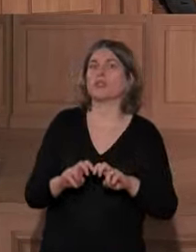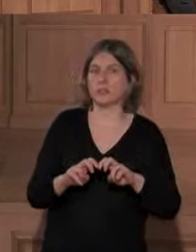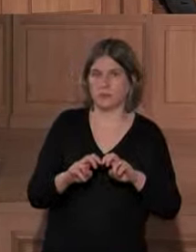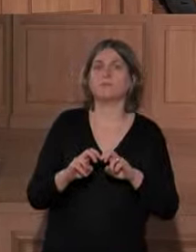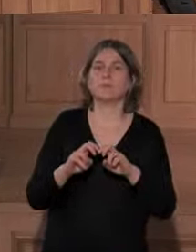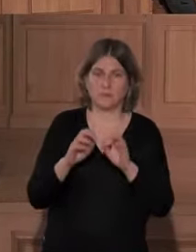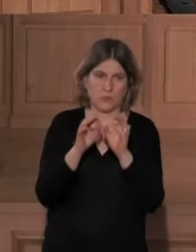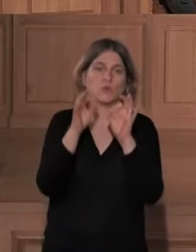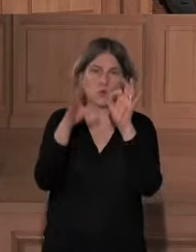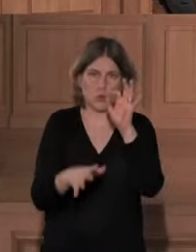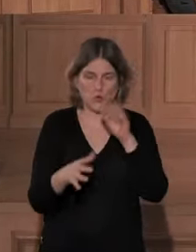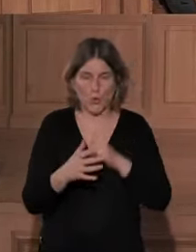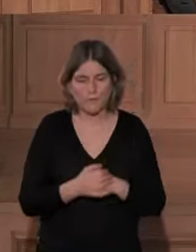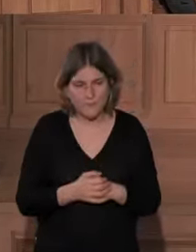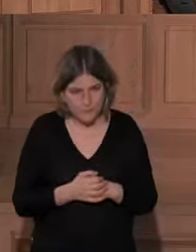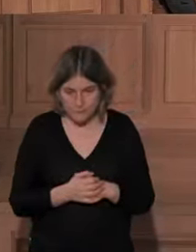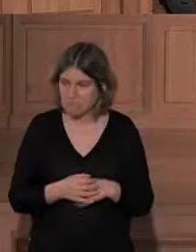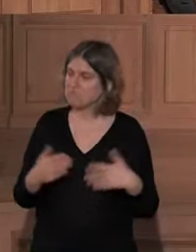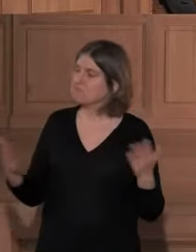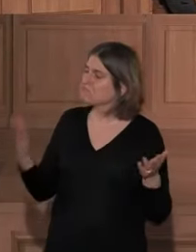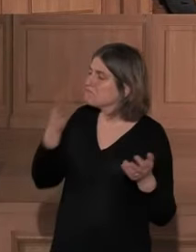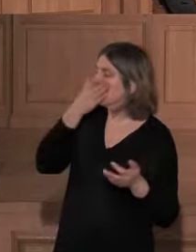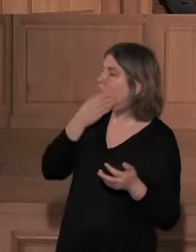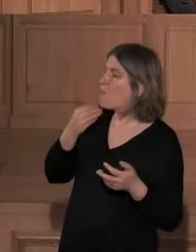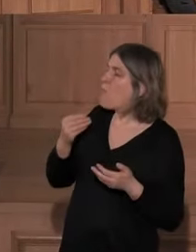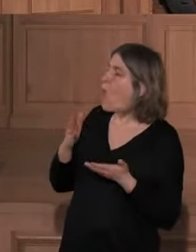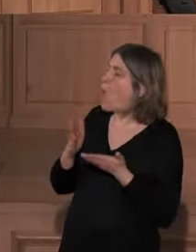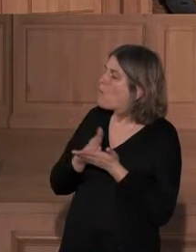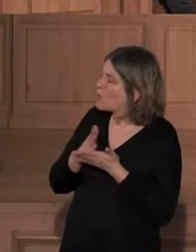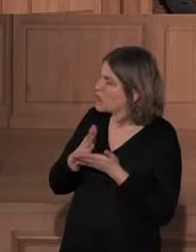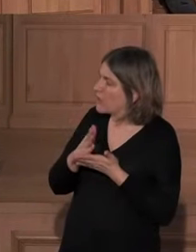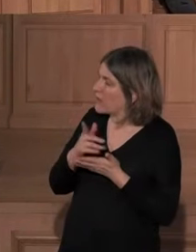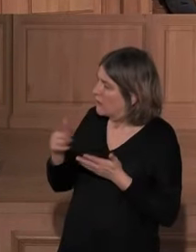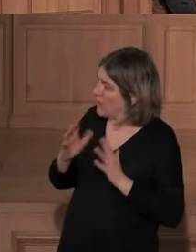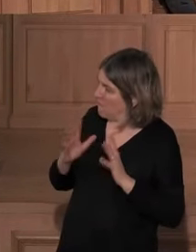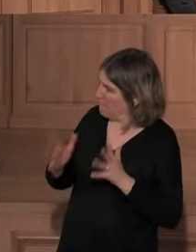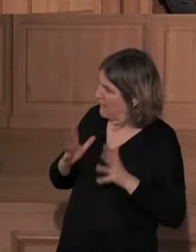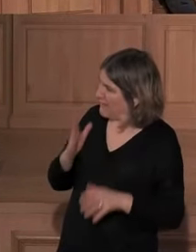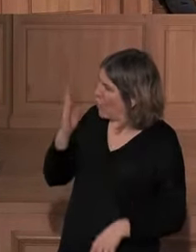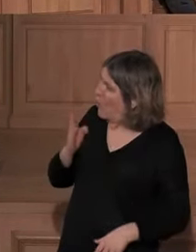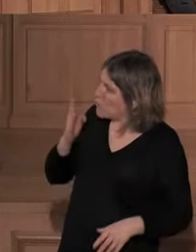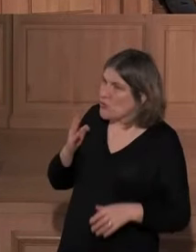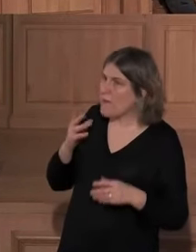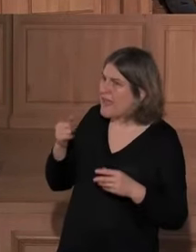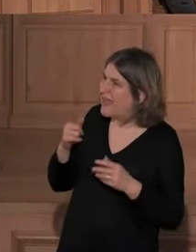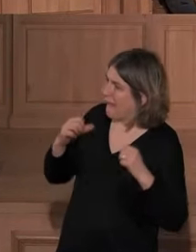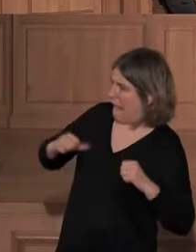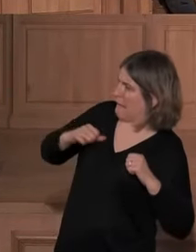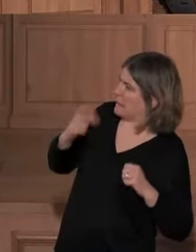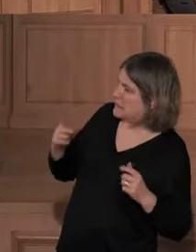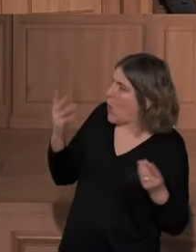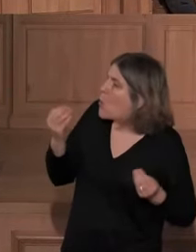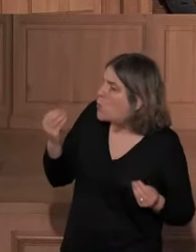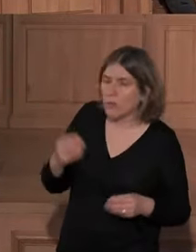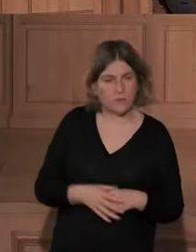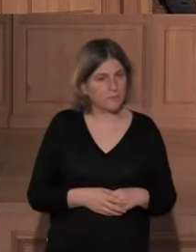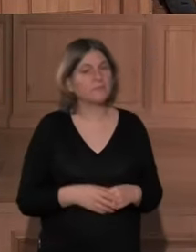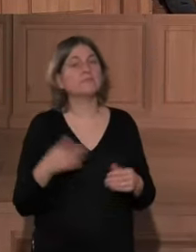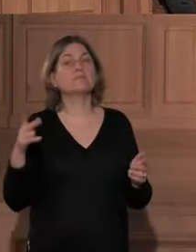parfois. Vous avez un beau projet, cherchez-vous des bénévoles? Oui. Et du coup, où êtes-vous situé? Parce que... Alors, nous, on